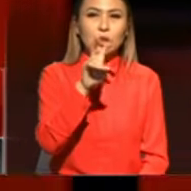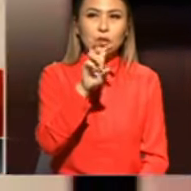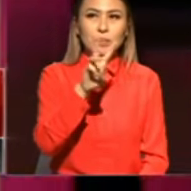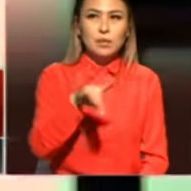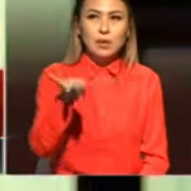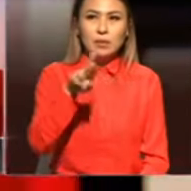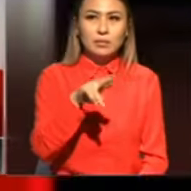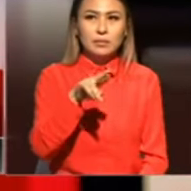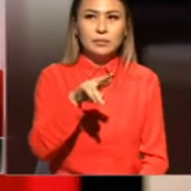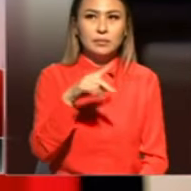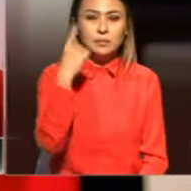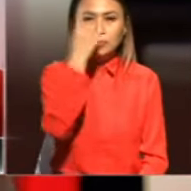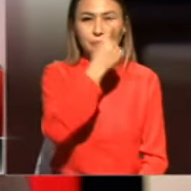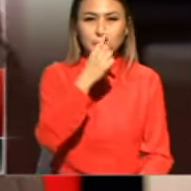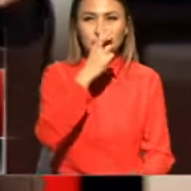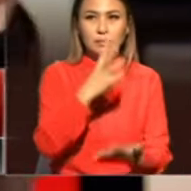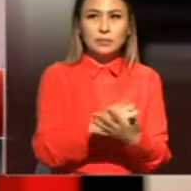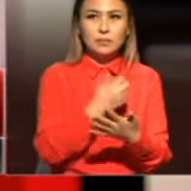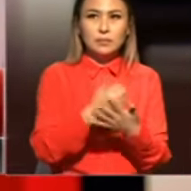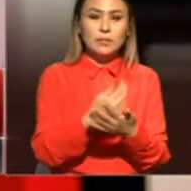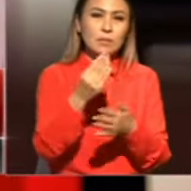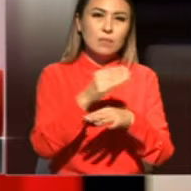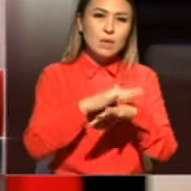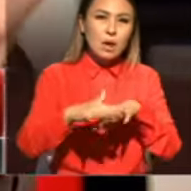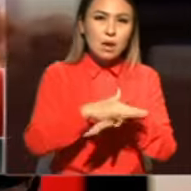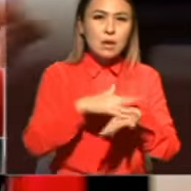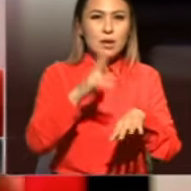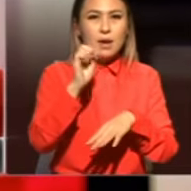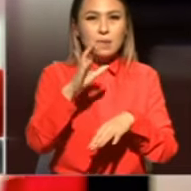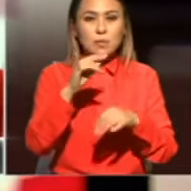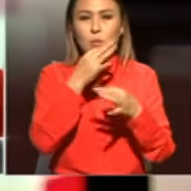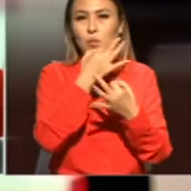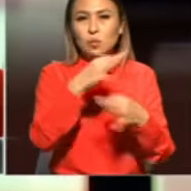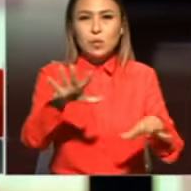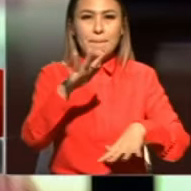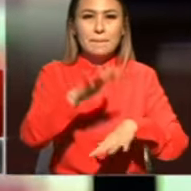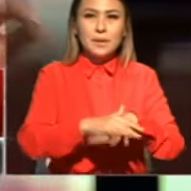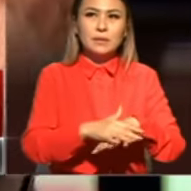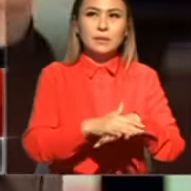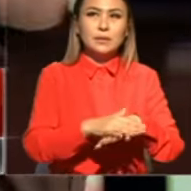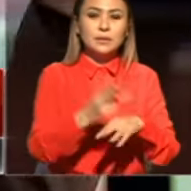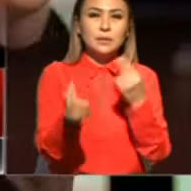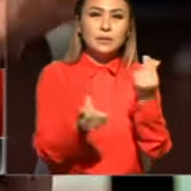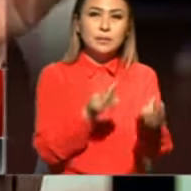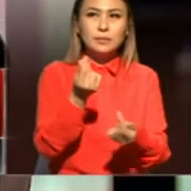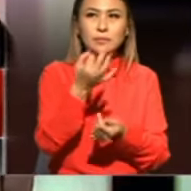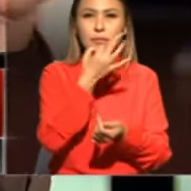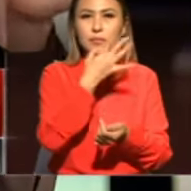табысы, жылдық, бір жылдық табысы. Енді бүкіл бағана халық болсын, кәсіби басқа да банктердің бәрі. Енді бұлардың төлейтін, енді кез